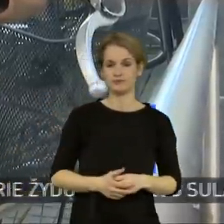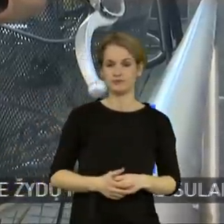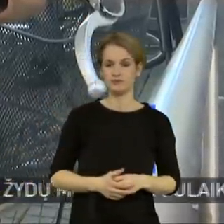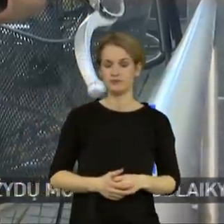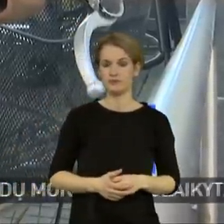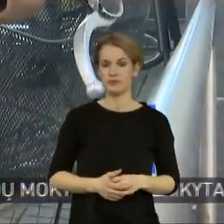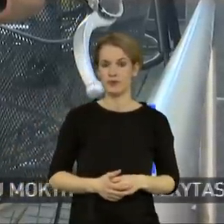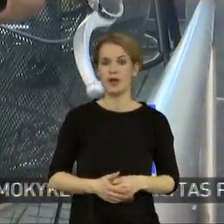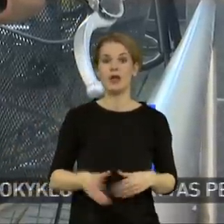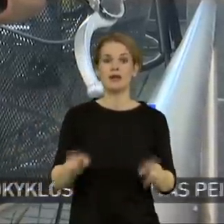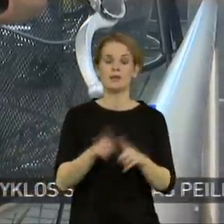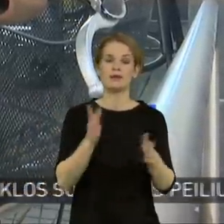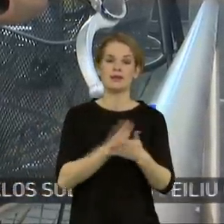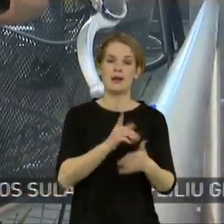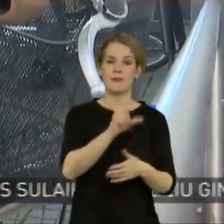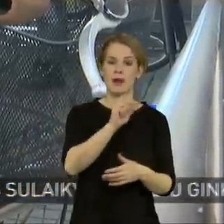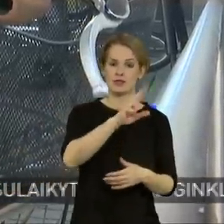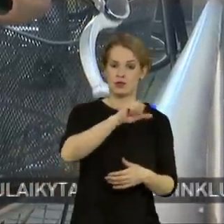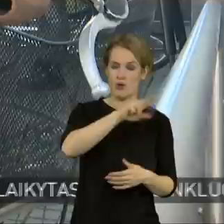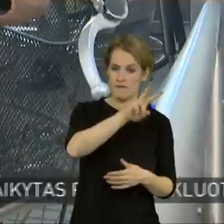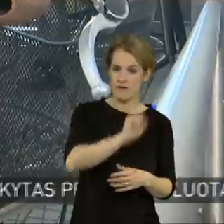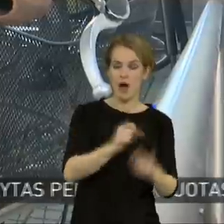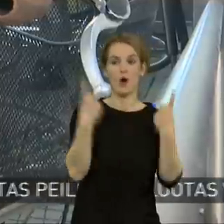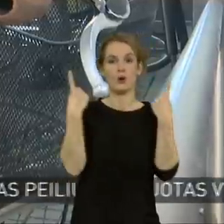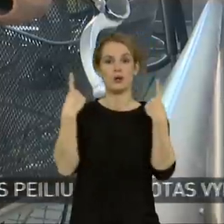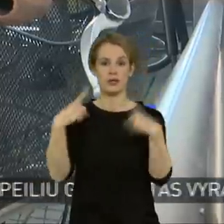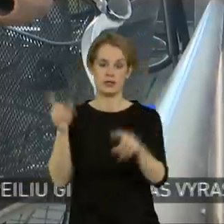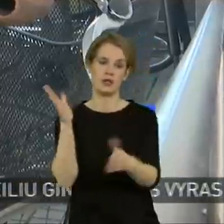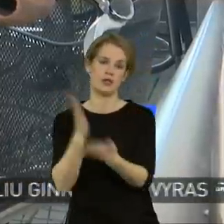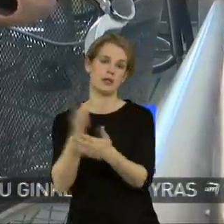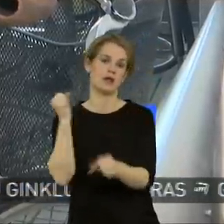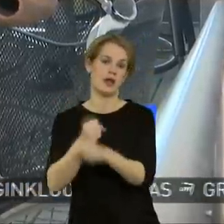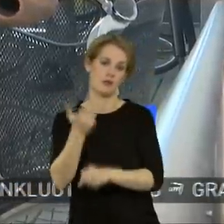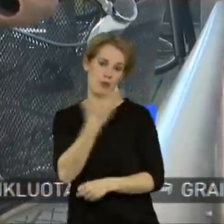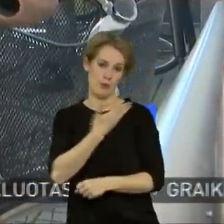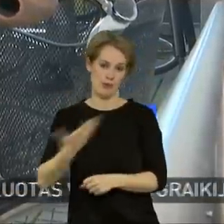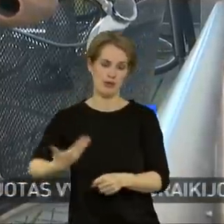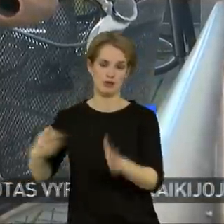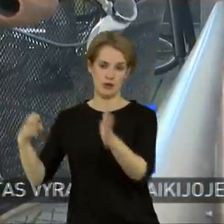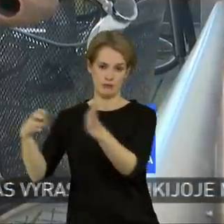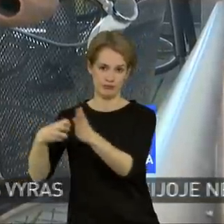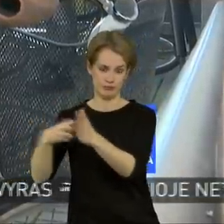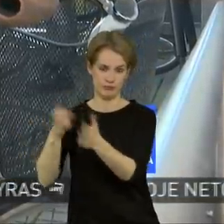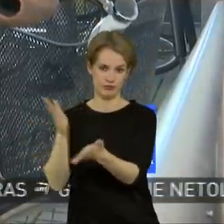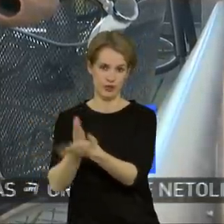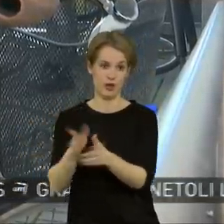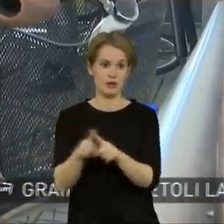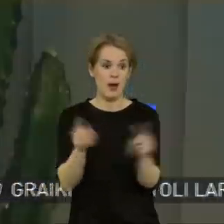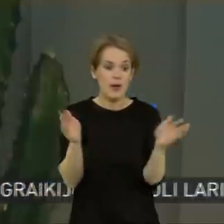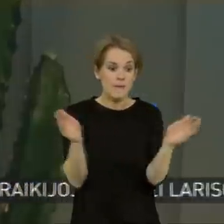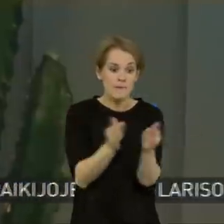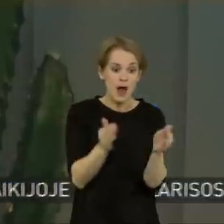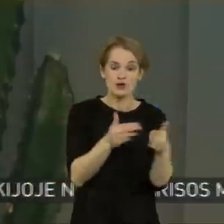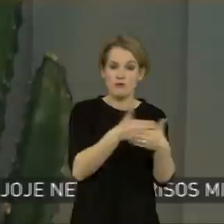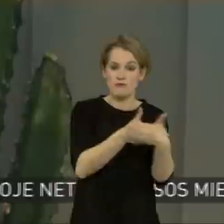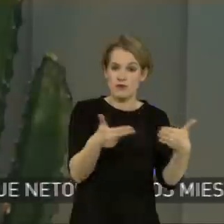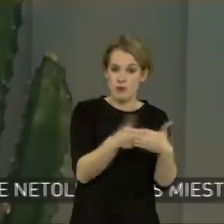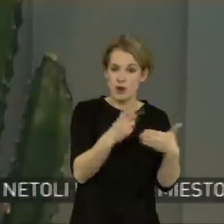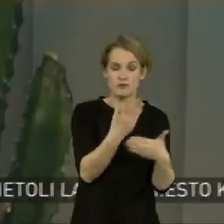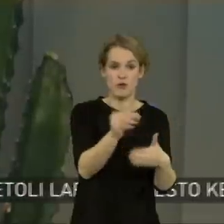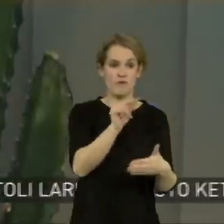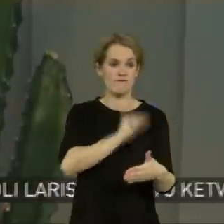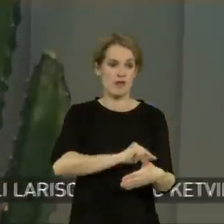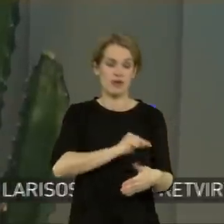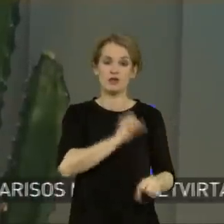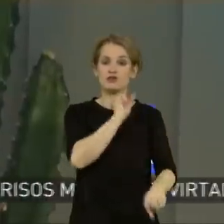prastovų subsidijos, kiti registruoti užimtumo tarnyboje, nes yra, pavyzdžiui, smulkiai verslininkai, kurių veikla sustabdyta. Bet kiek vyresnių